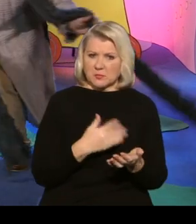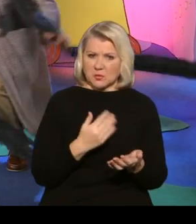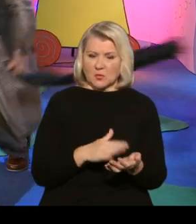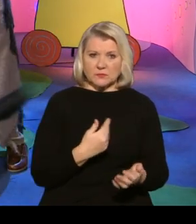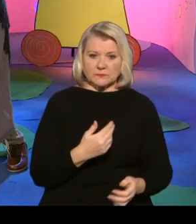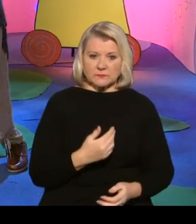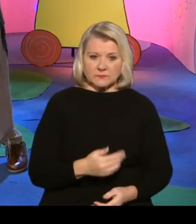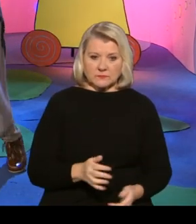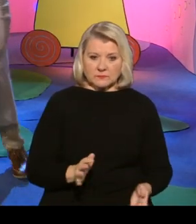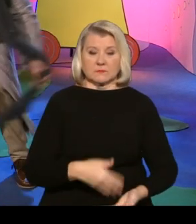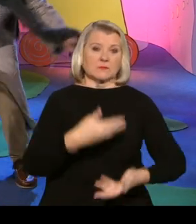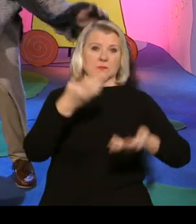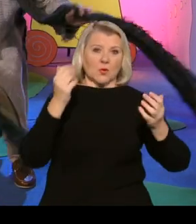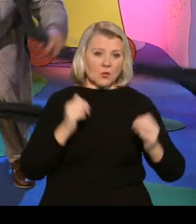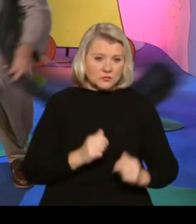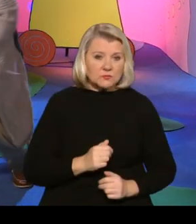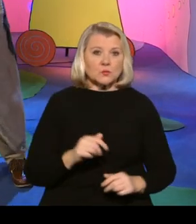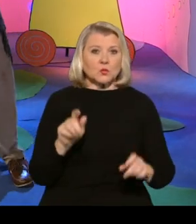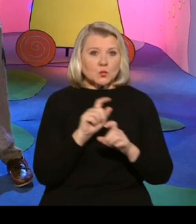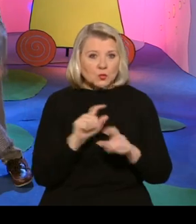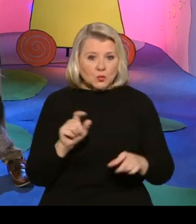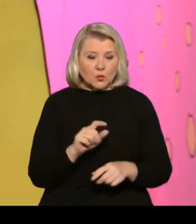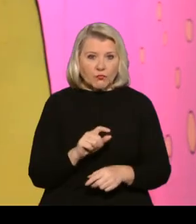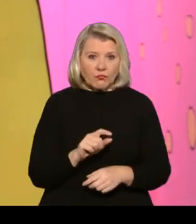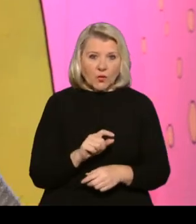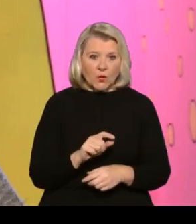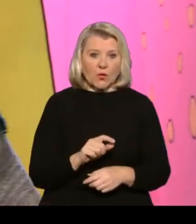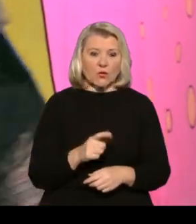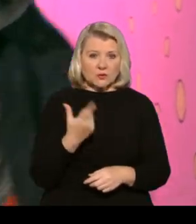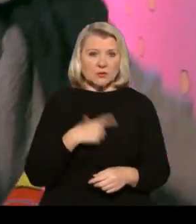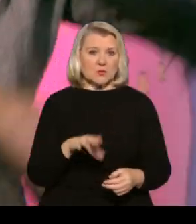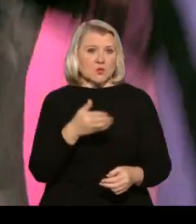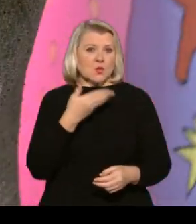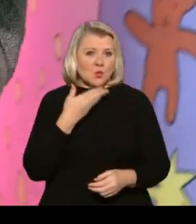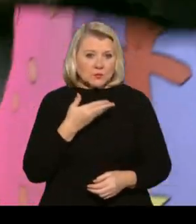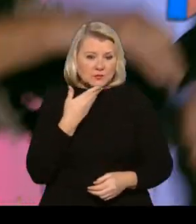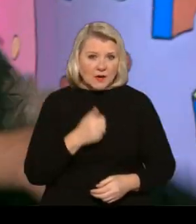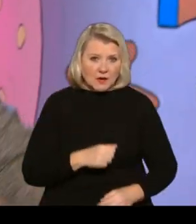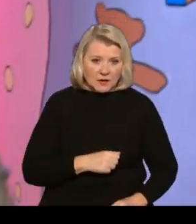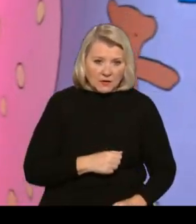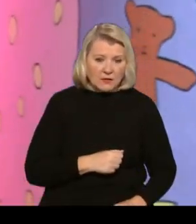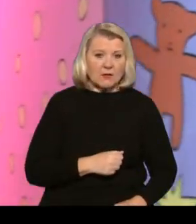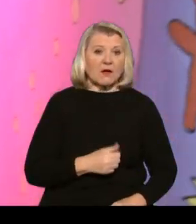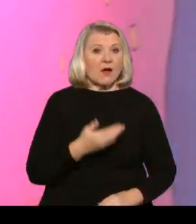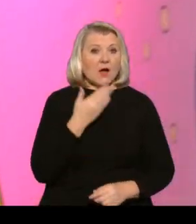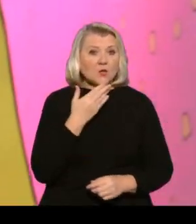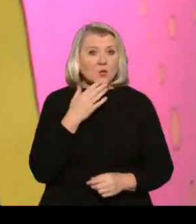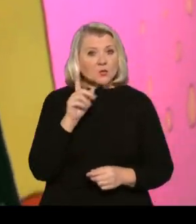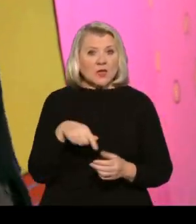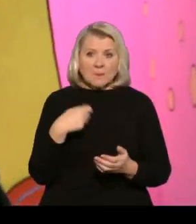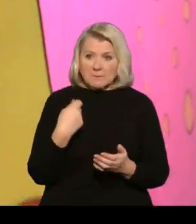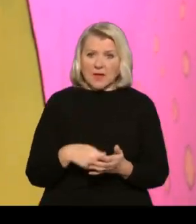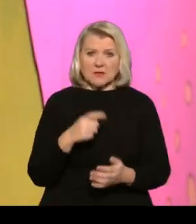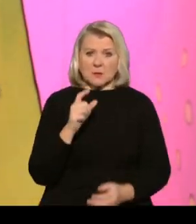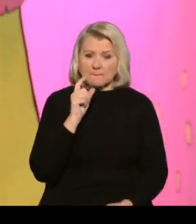No proč? Protože jsem tady za nudu a ta je protivná.